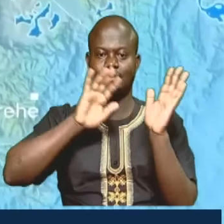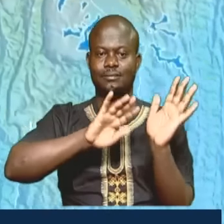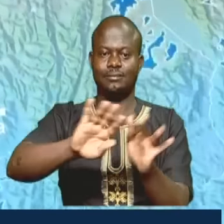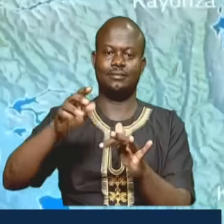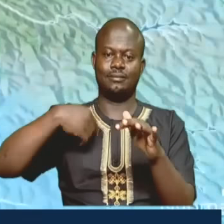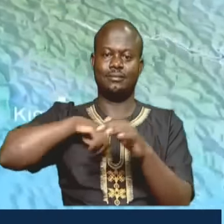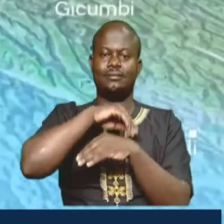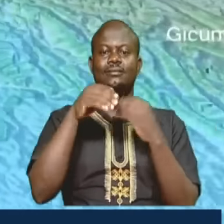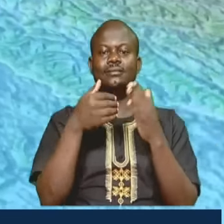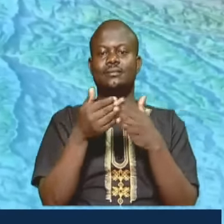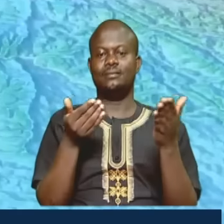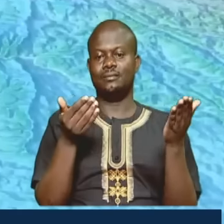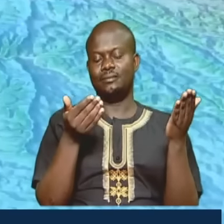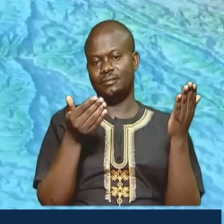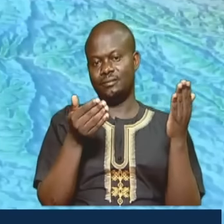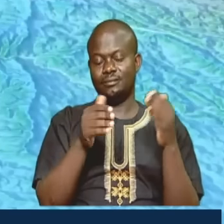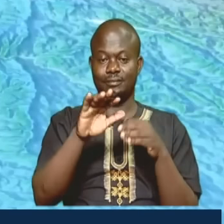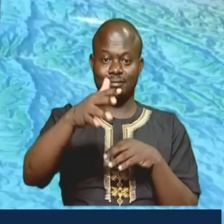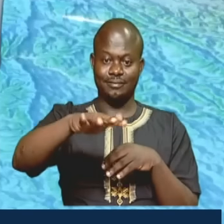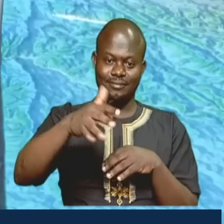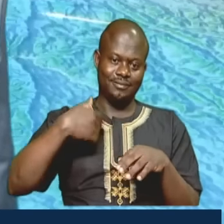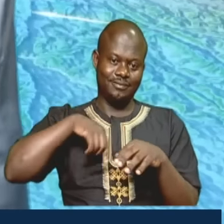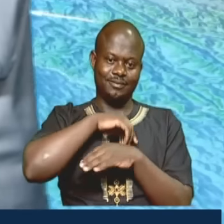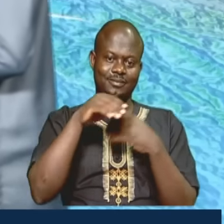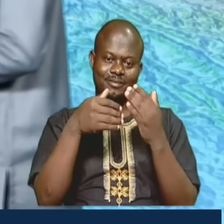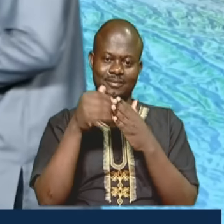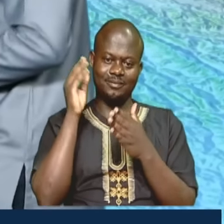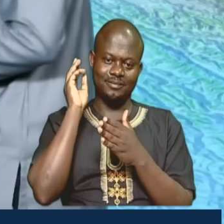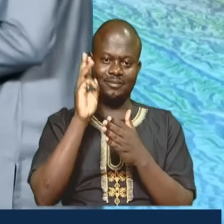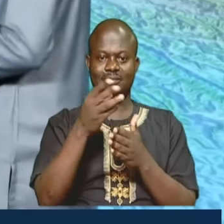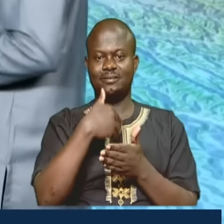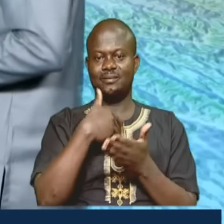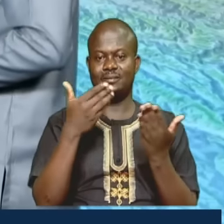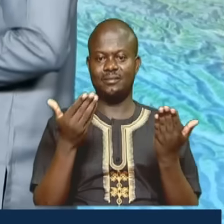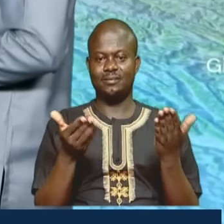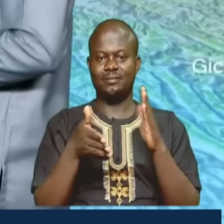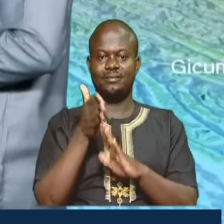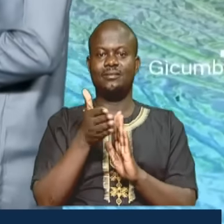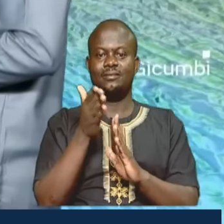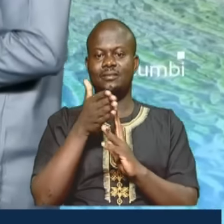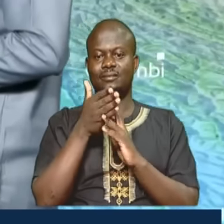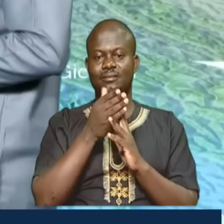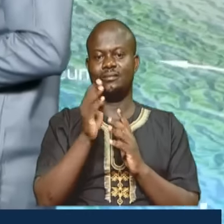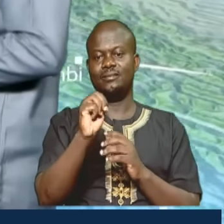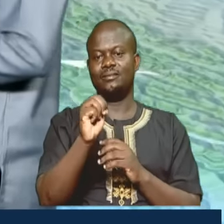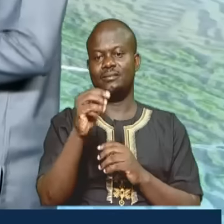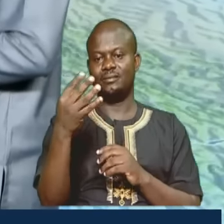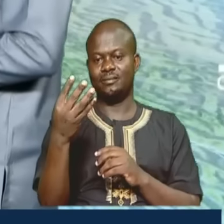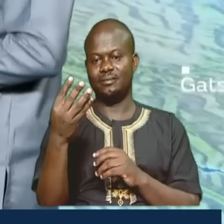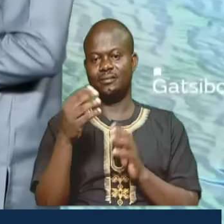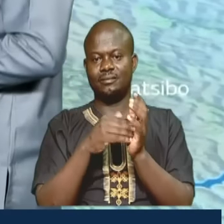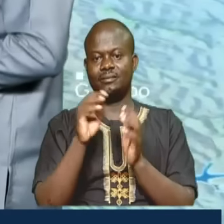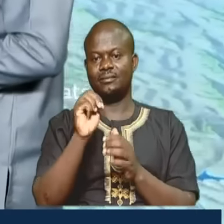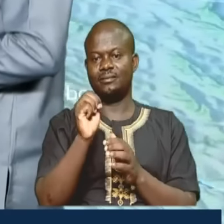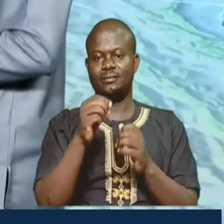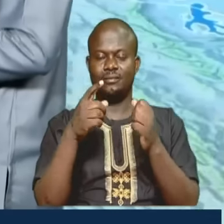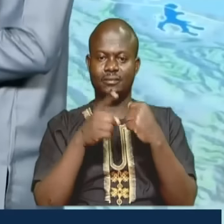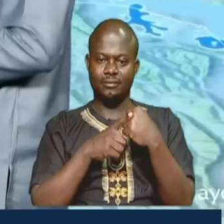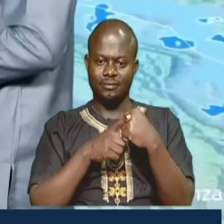hateganyijwe umuyaga uringaniye. Umuyaga ukazaba ufite umuvuduko uri hagati ya metero enye ndetse na metero